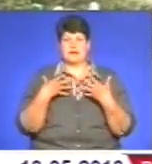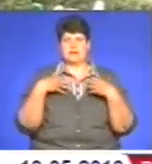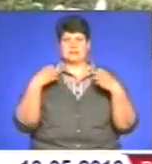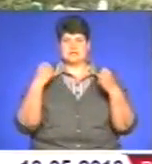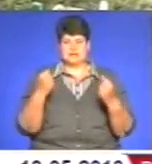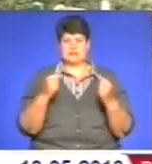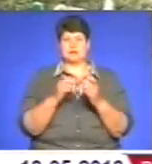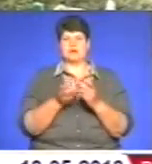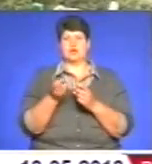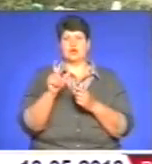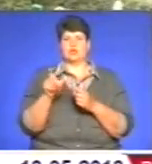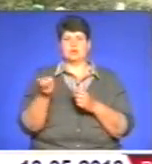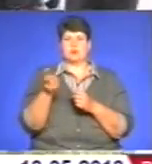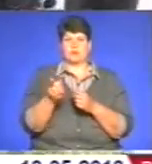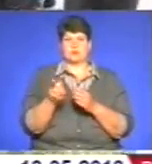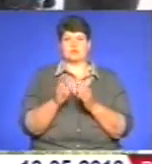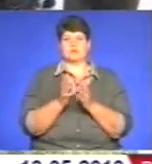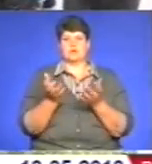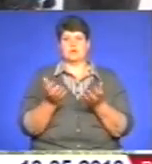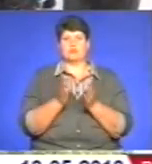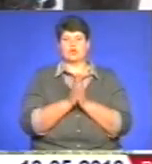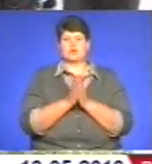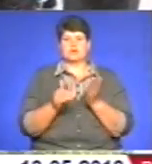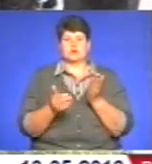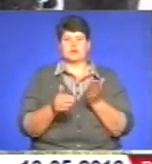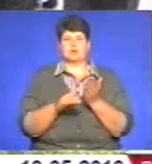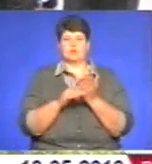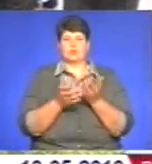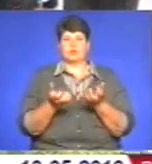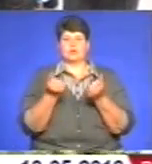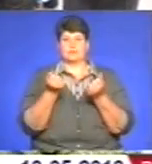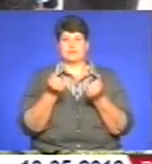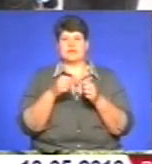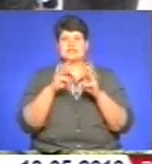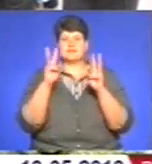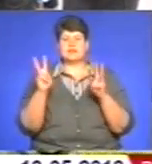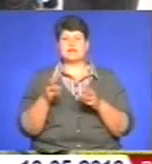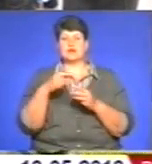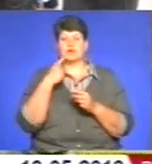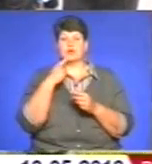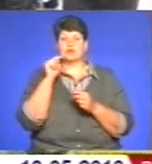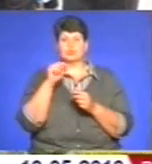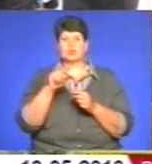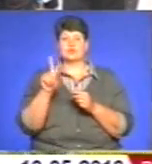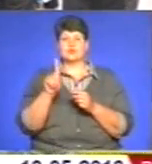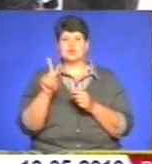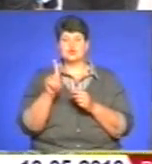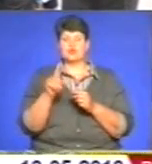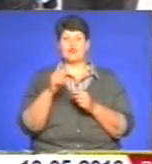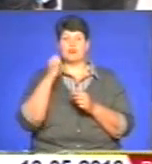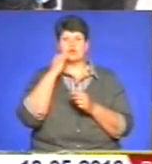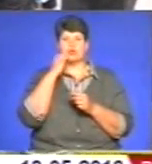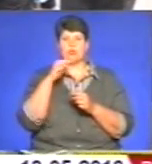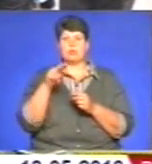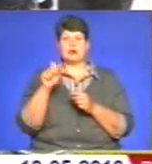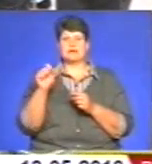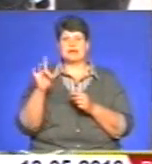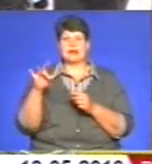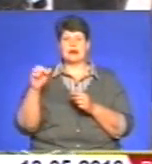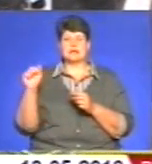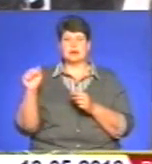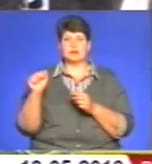допомоги і порятунку. Святий він цікавий тим, що, будучи навіть святим Української православної церкви Московського патріархату, визнаний